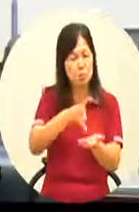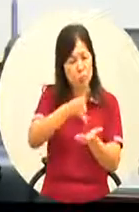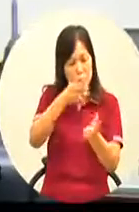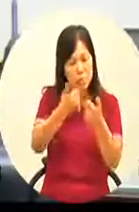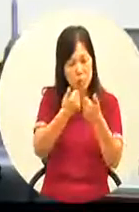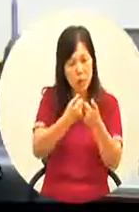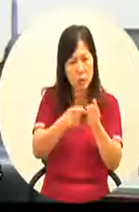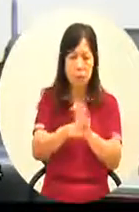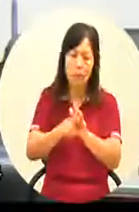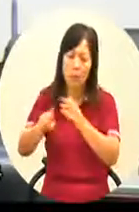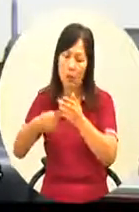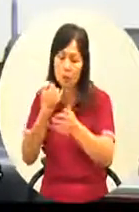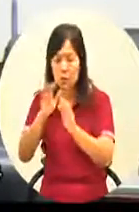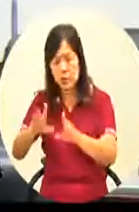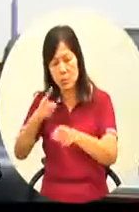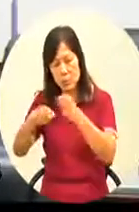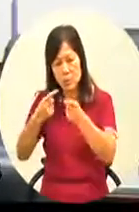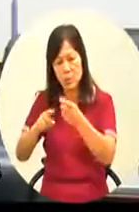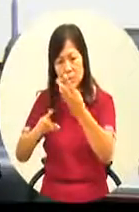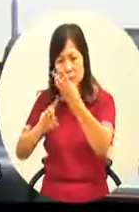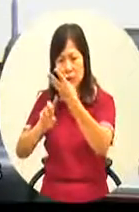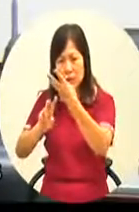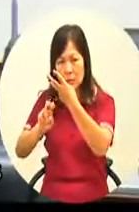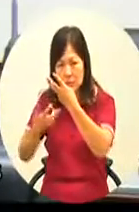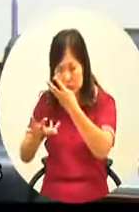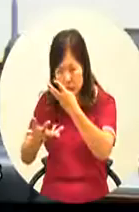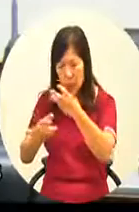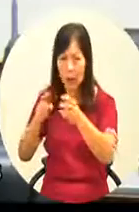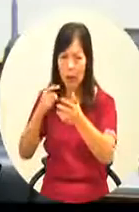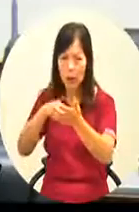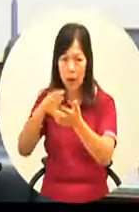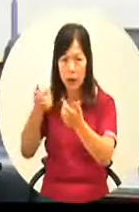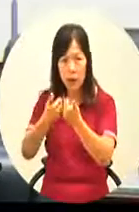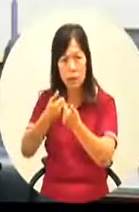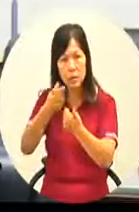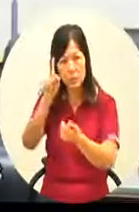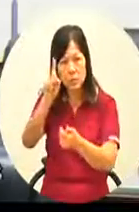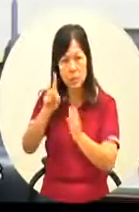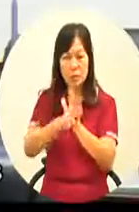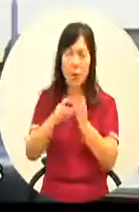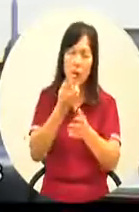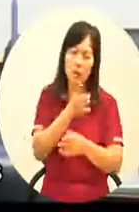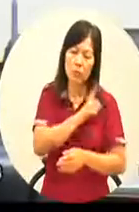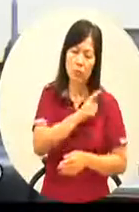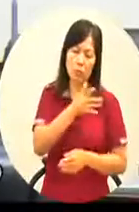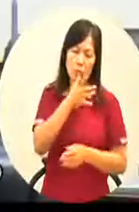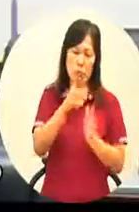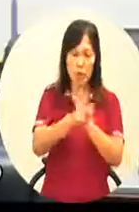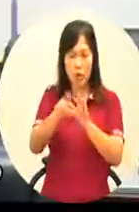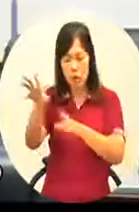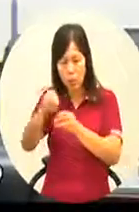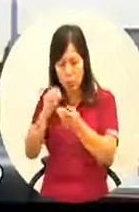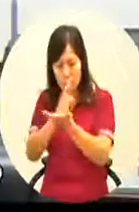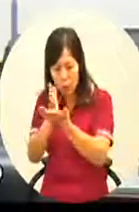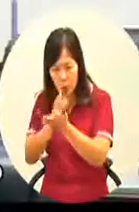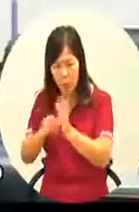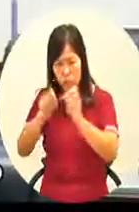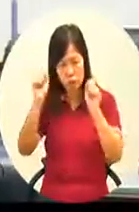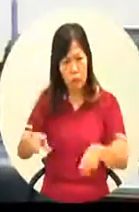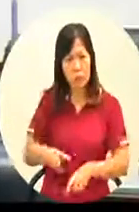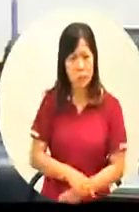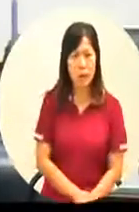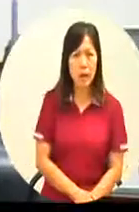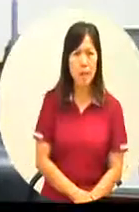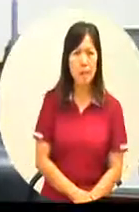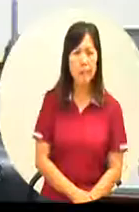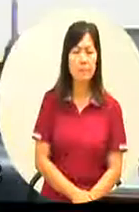写的今年的只有328开一次啊，是不是？跟你的口头书面跟口头的不一样呢？哦，处